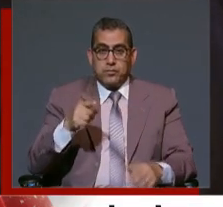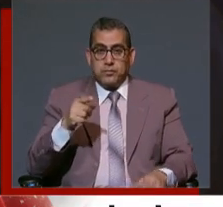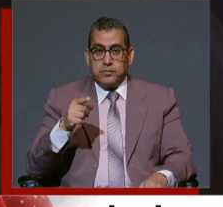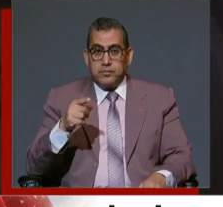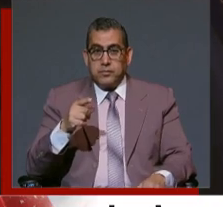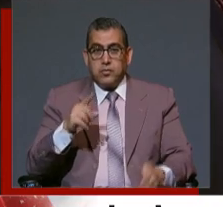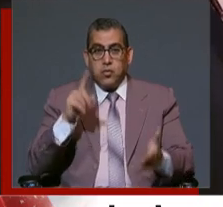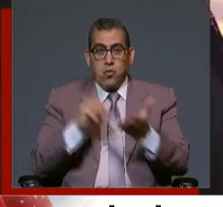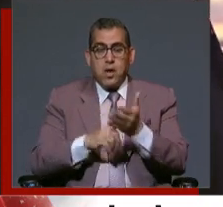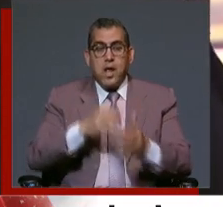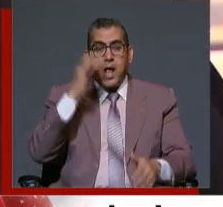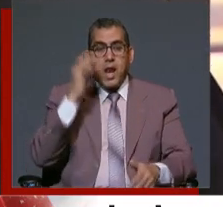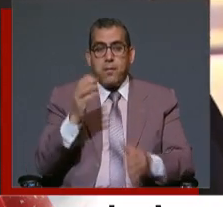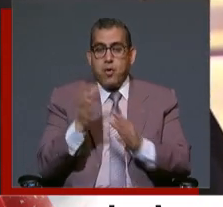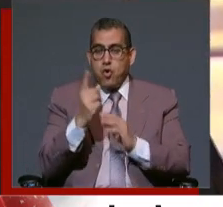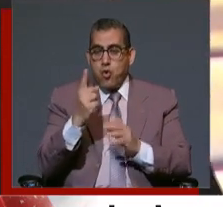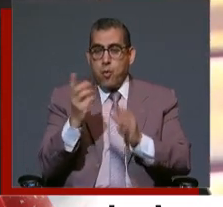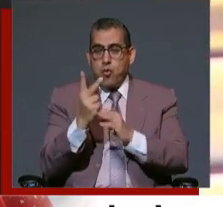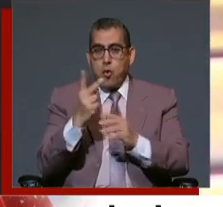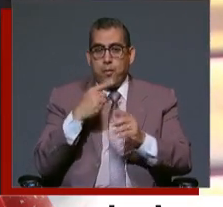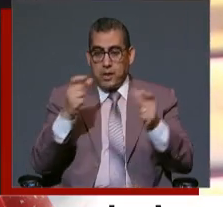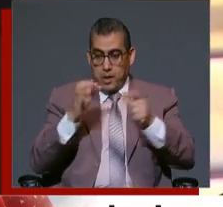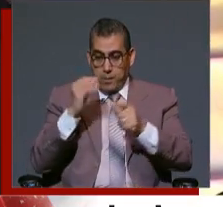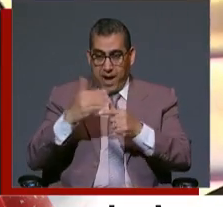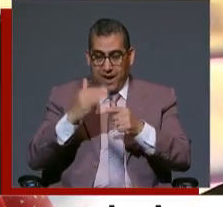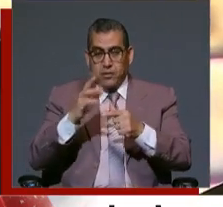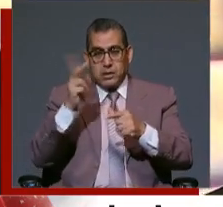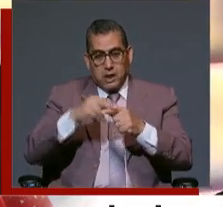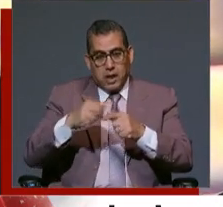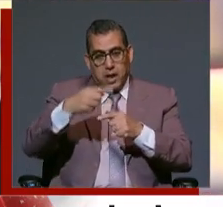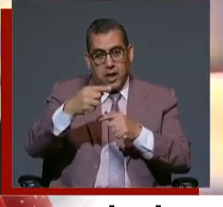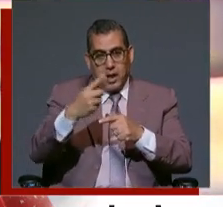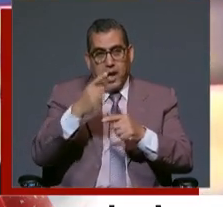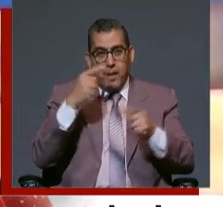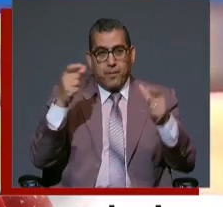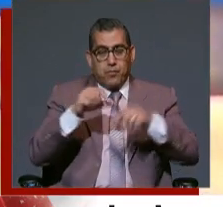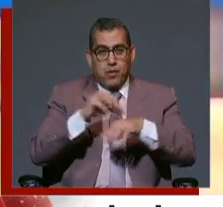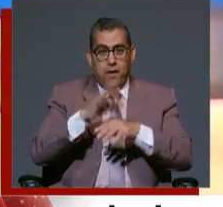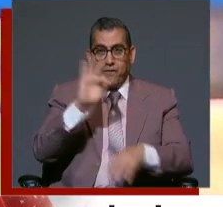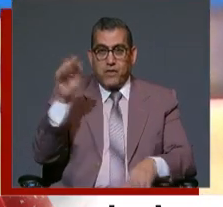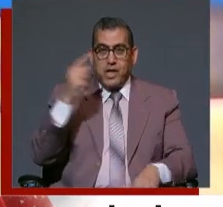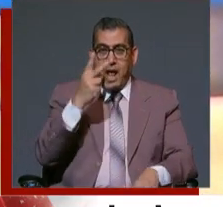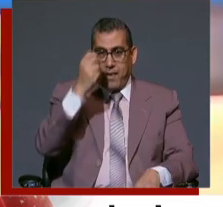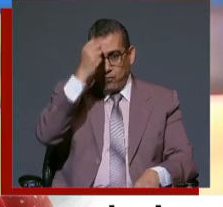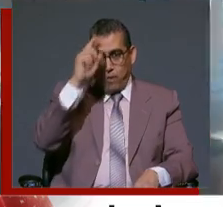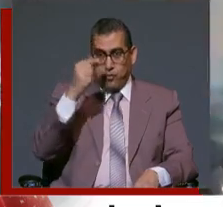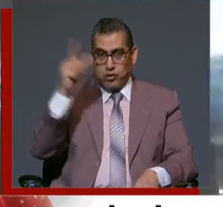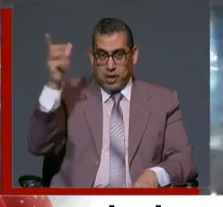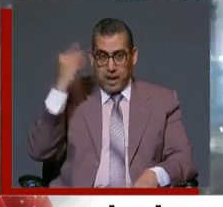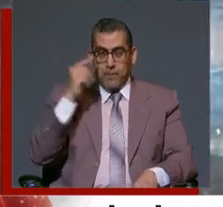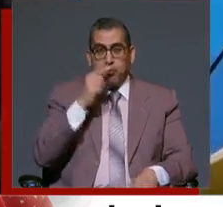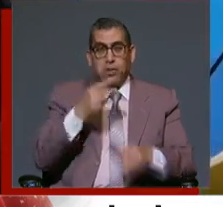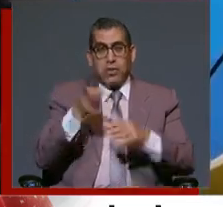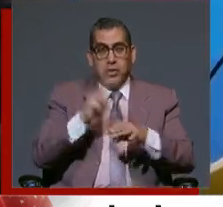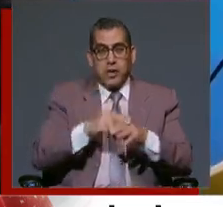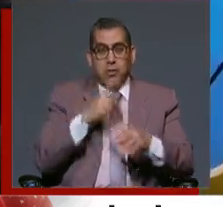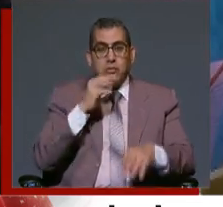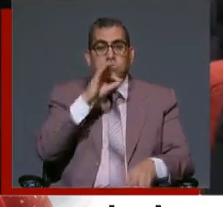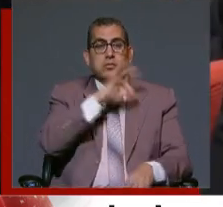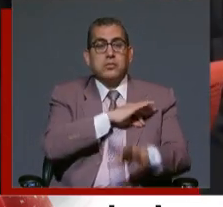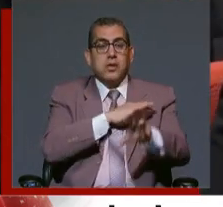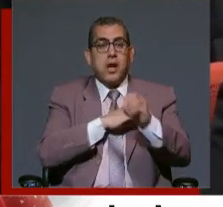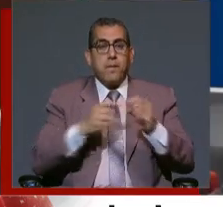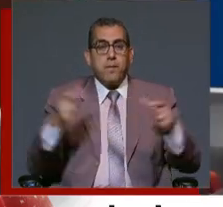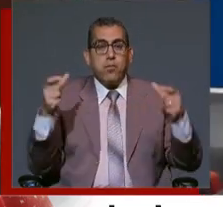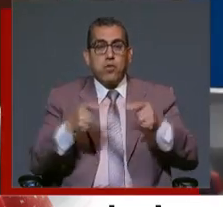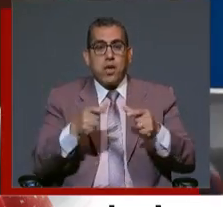لازم بيتمد يوم او يومين، والكلام ده من اول ما عقدنا مؤتمر باريس في 2015. اتنين، المكتسب اللي خدناه من